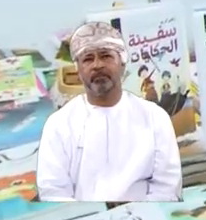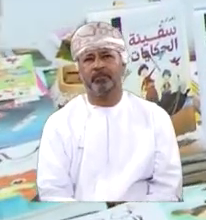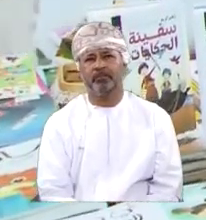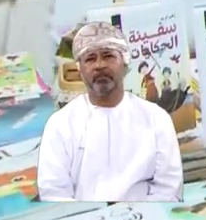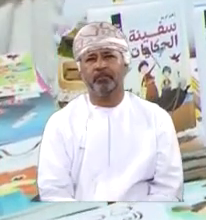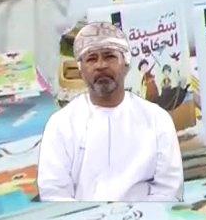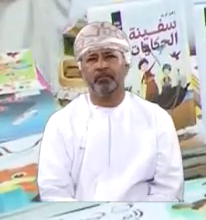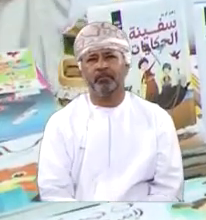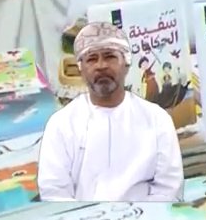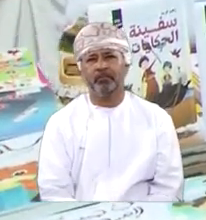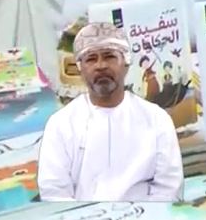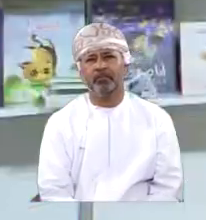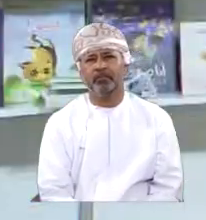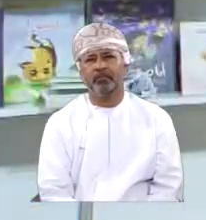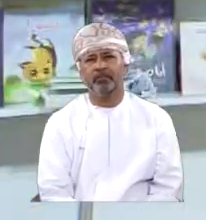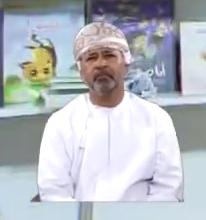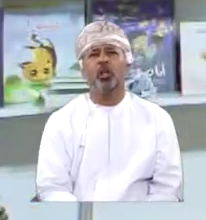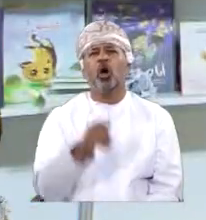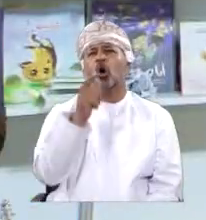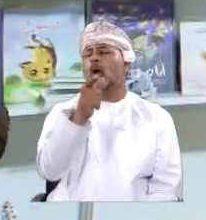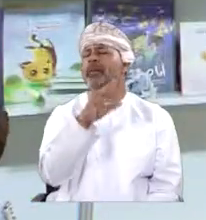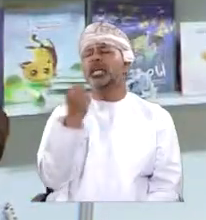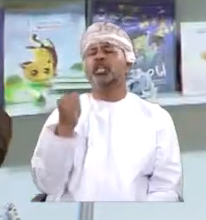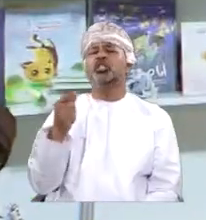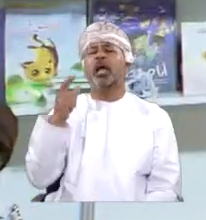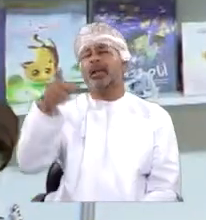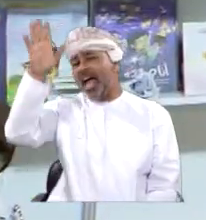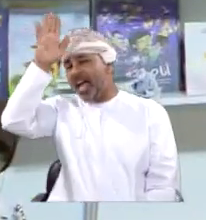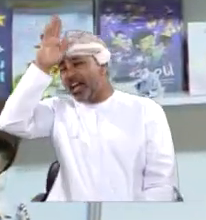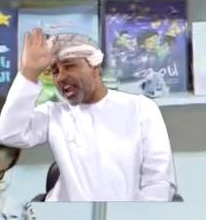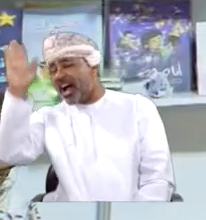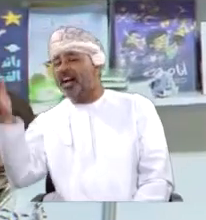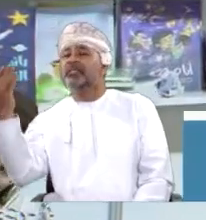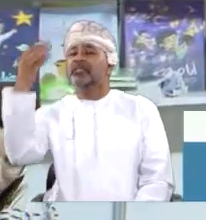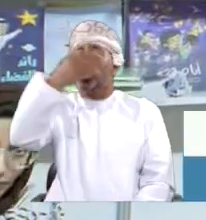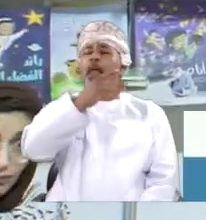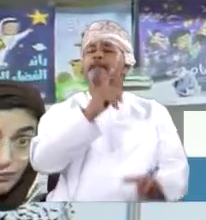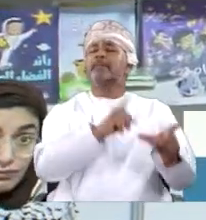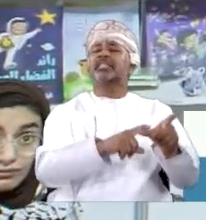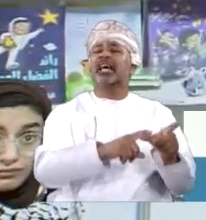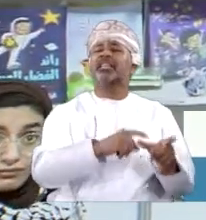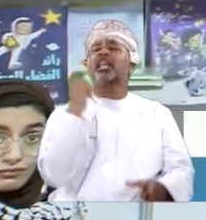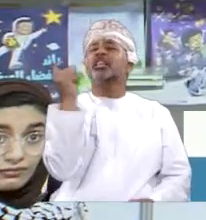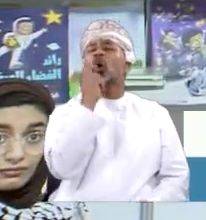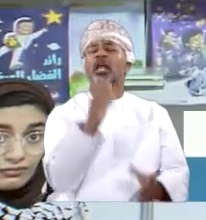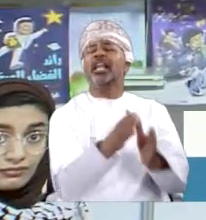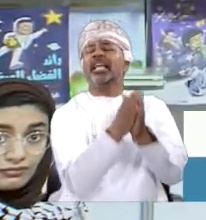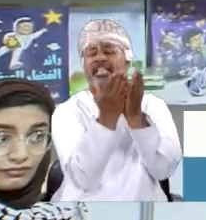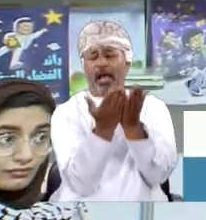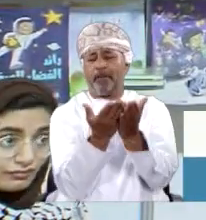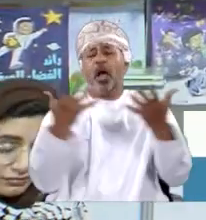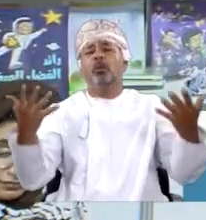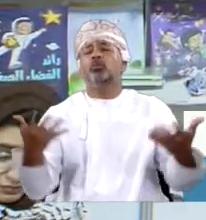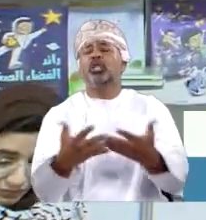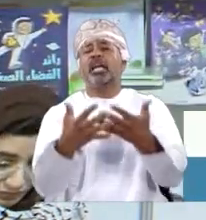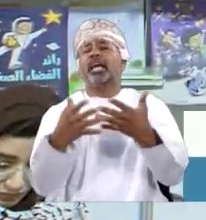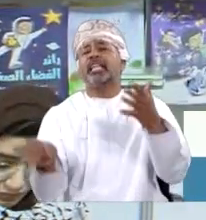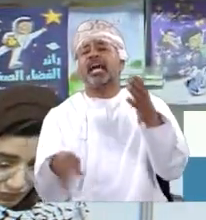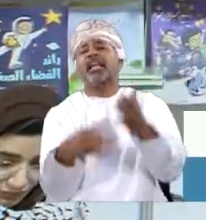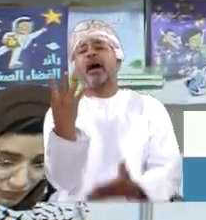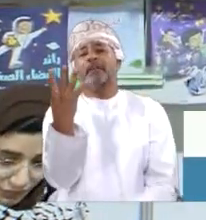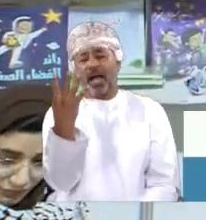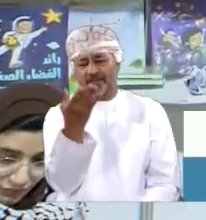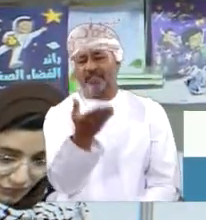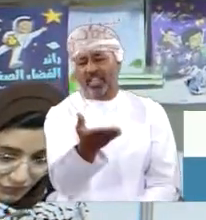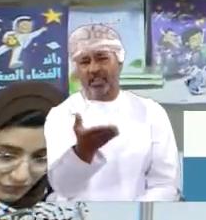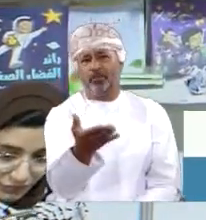طفت مع حكايات بغداد إلى معرض مسقط الدولي للكتاب في دورته الجديدة. هذه المشاركة الرابعة لنا،